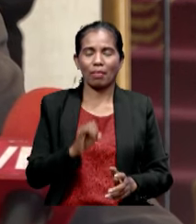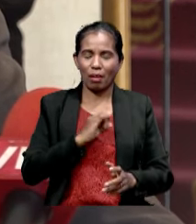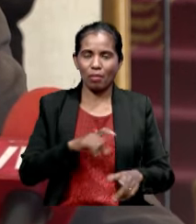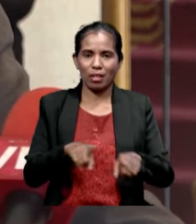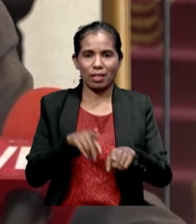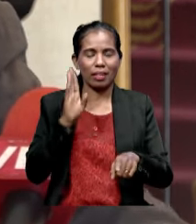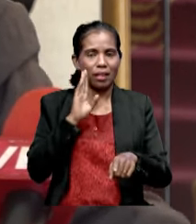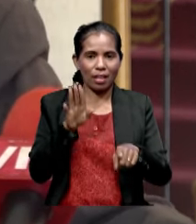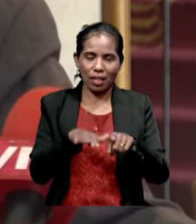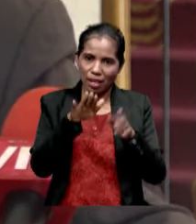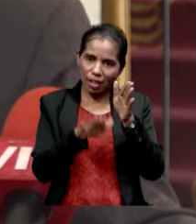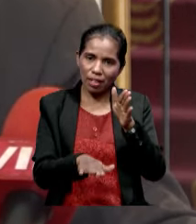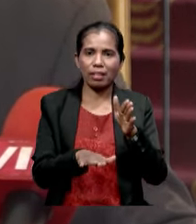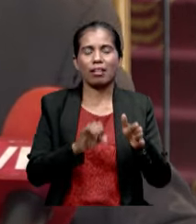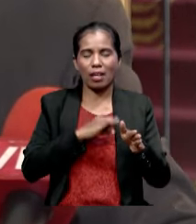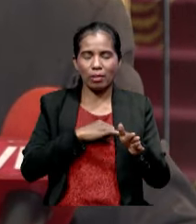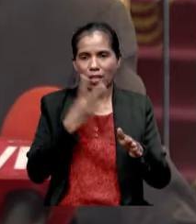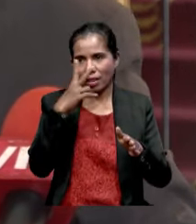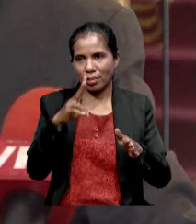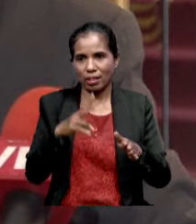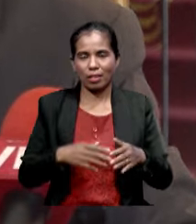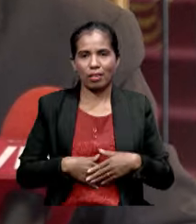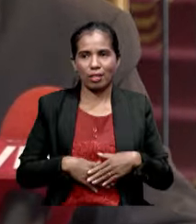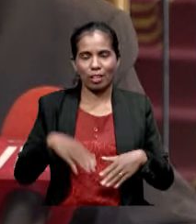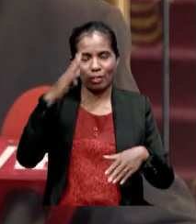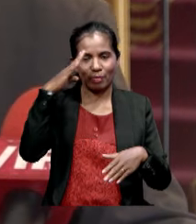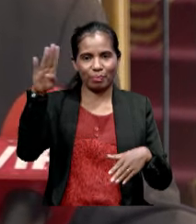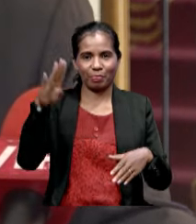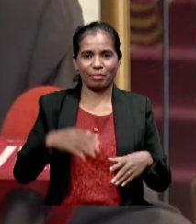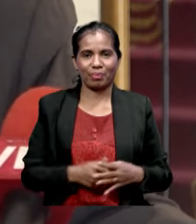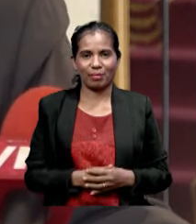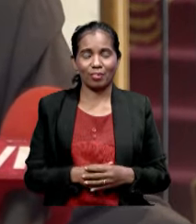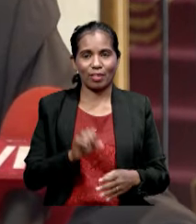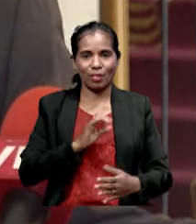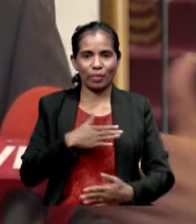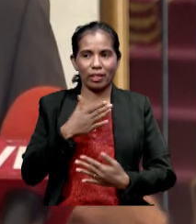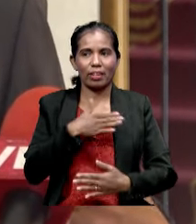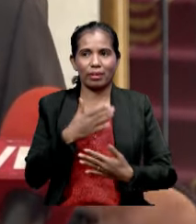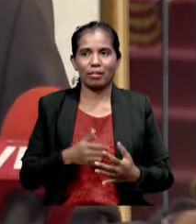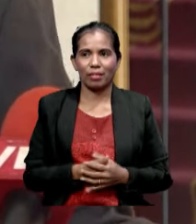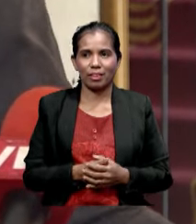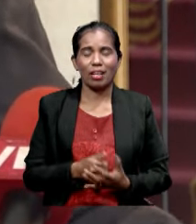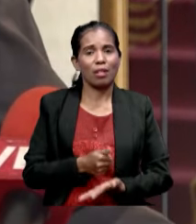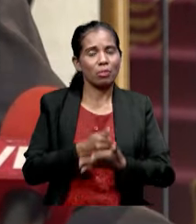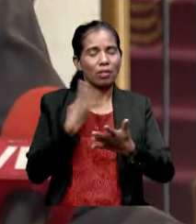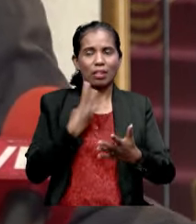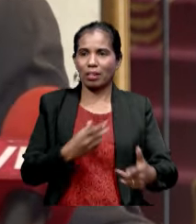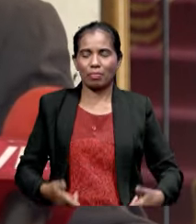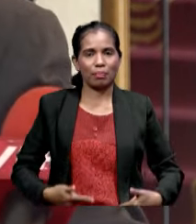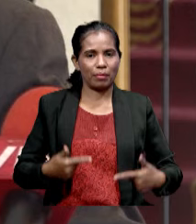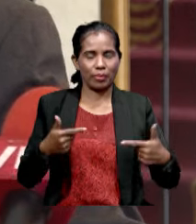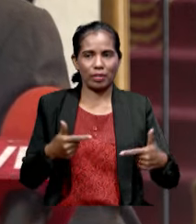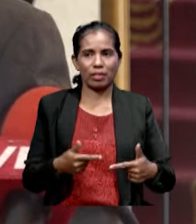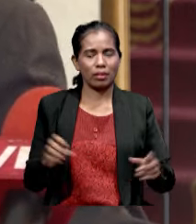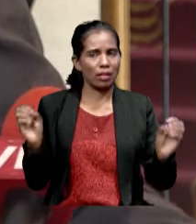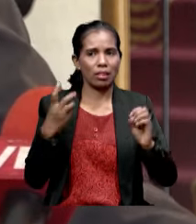no mau ser turamutuk ne how. Ne continue sere ne how content i los ne glai. Tamen ne facilita itne vida glai. Selain